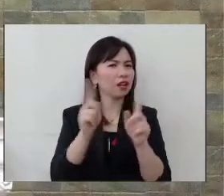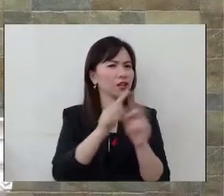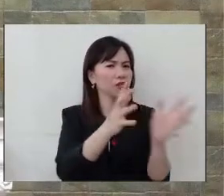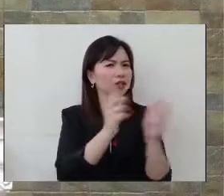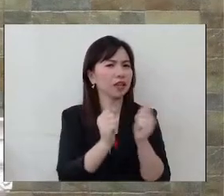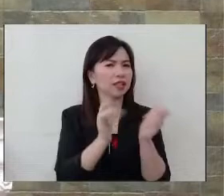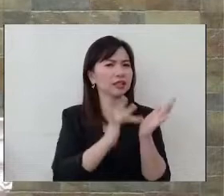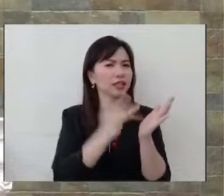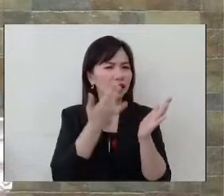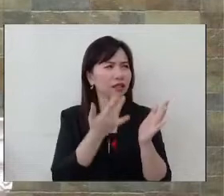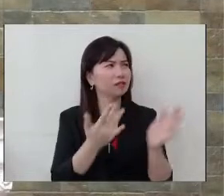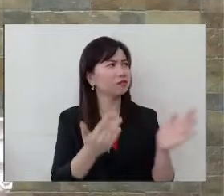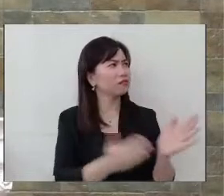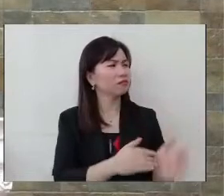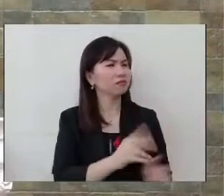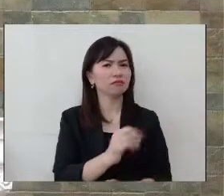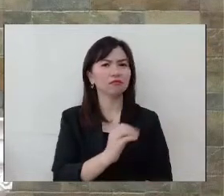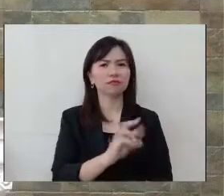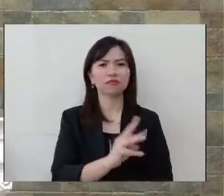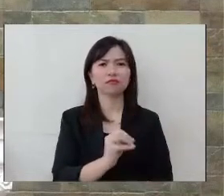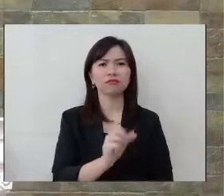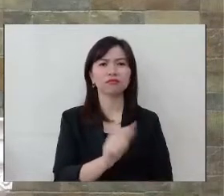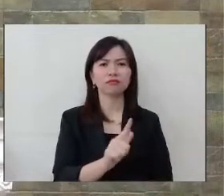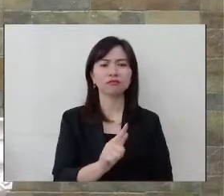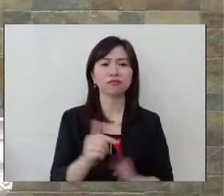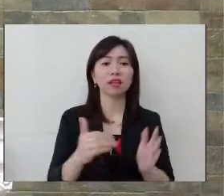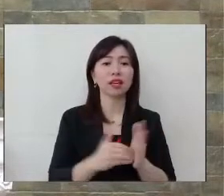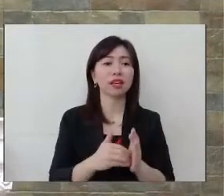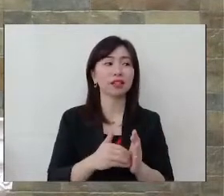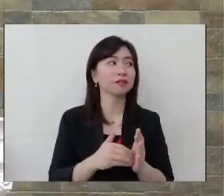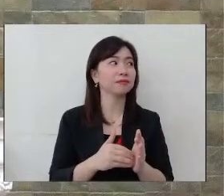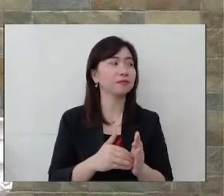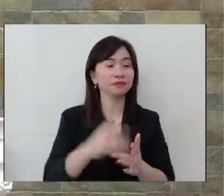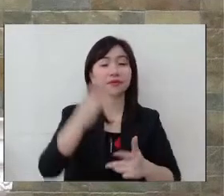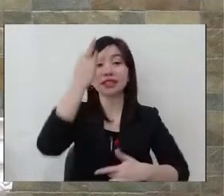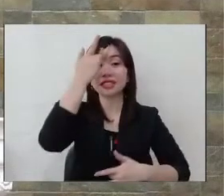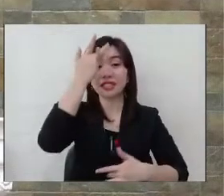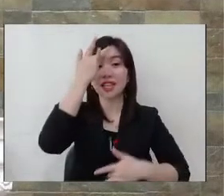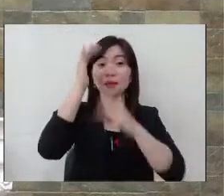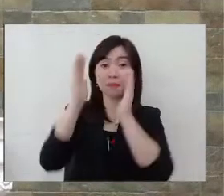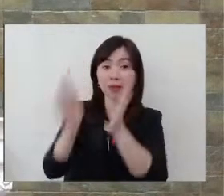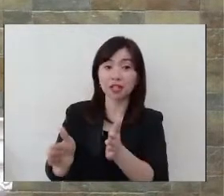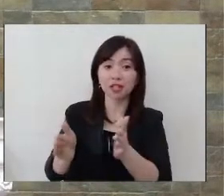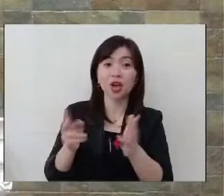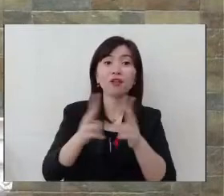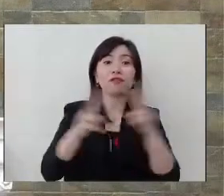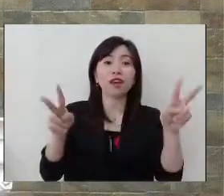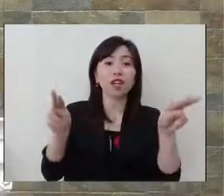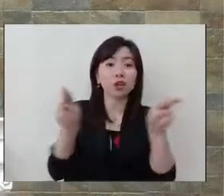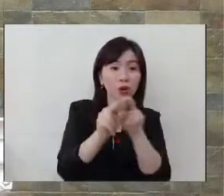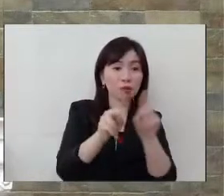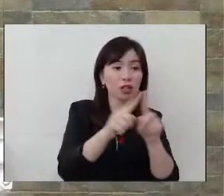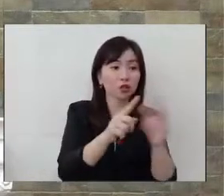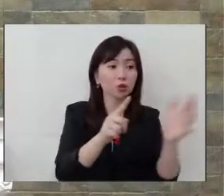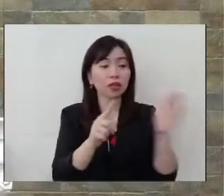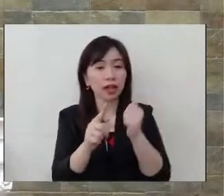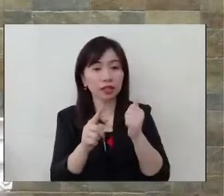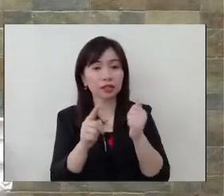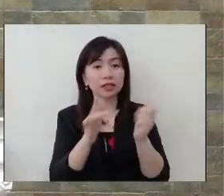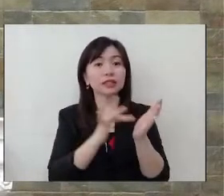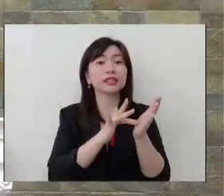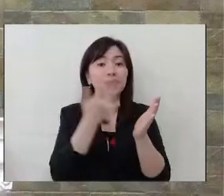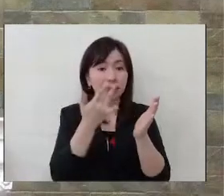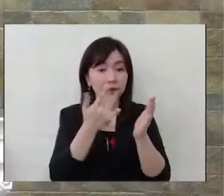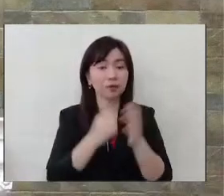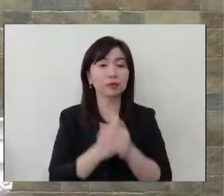Medically speaking, ang isang taong may sakit, normal sa kanya, natatanggap siya ng gamot. Bakit? May sakit siya. May sakit siya.